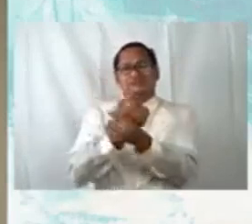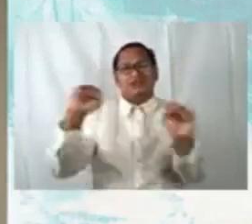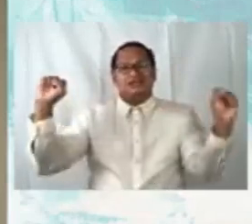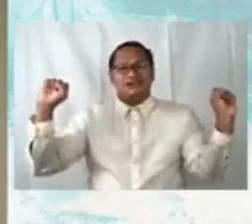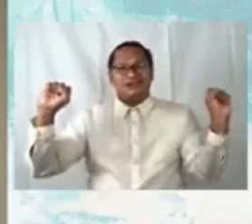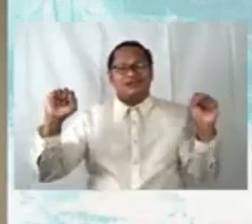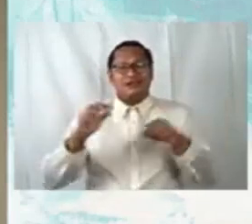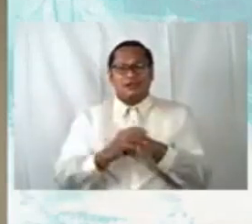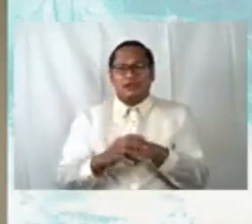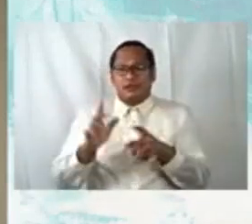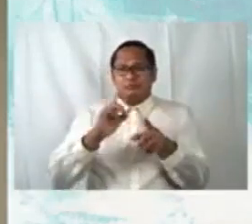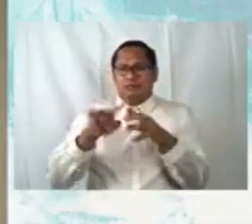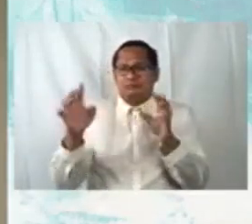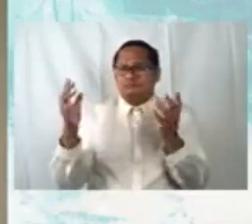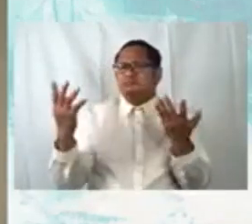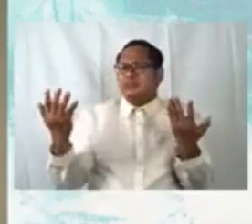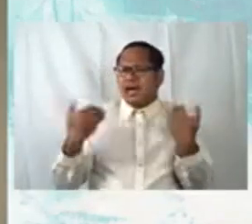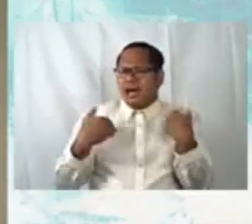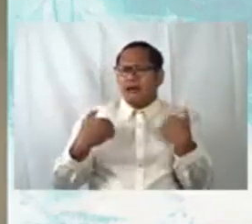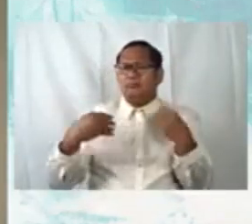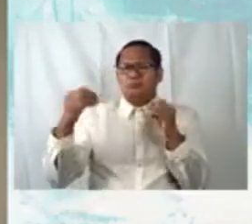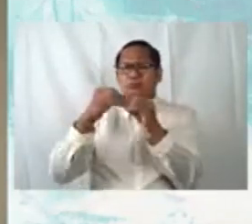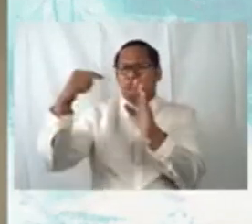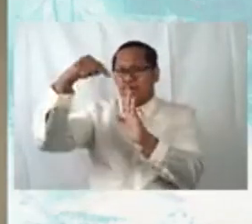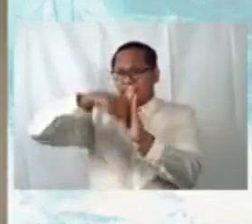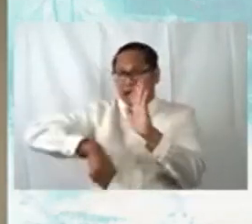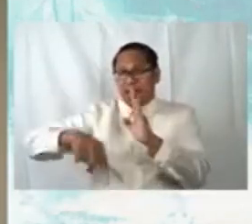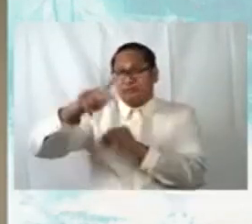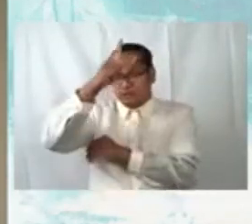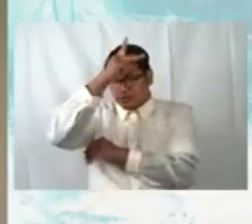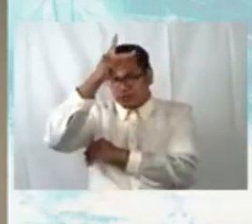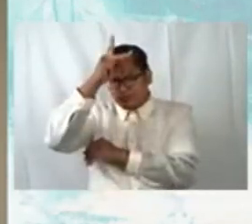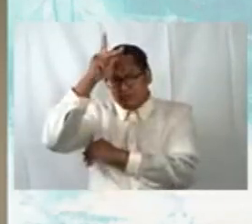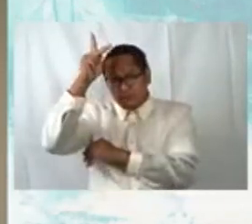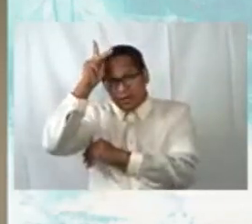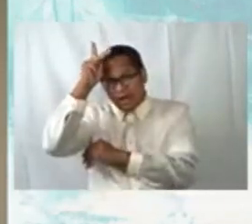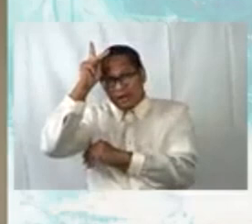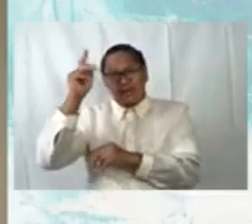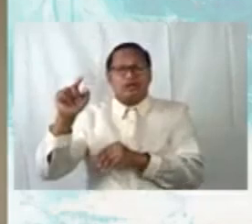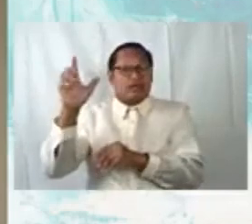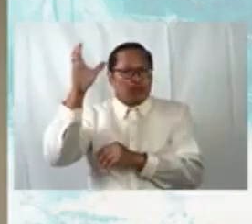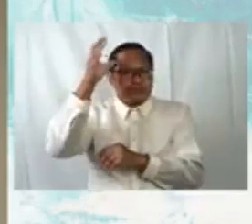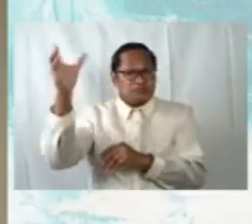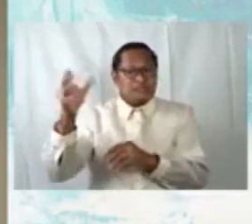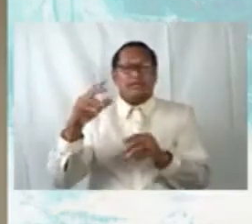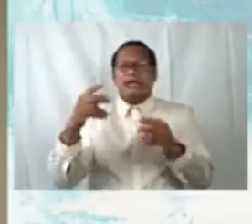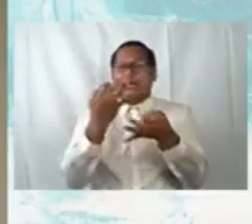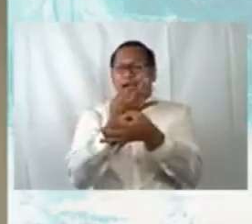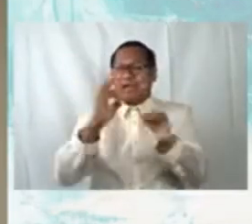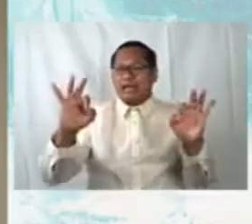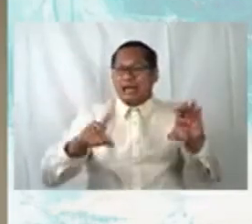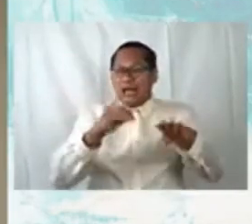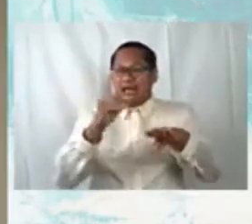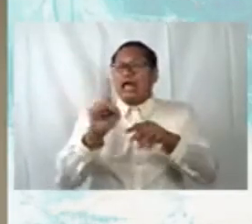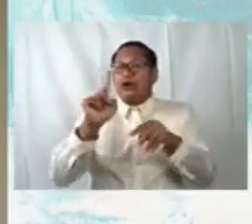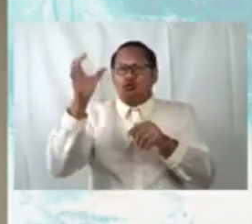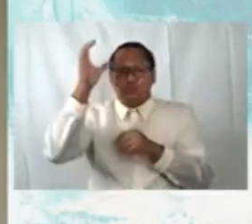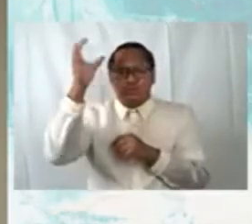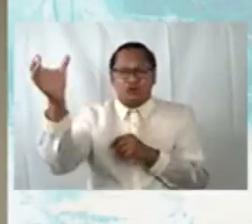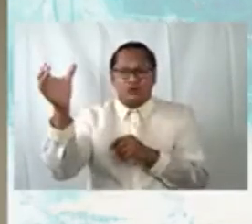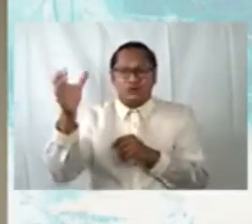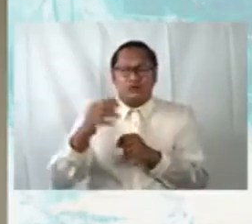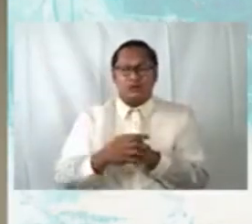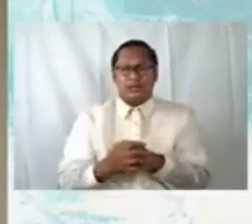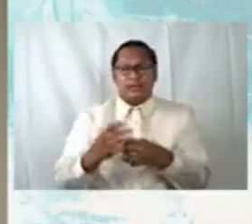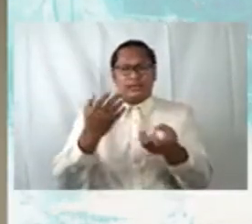mas malalim yung sa katipunan na konsepto ng kalayaan. At ano yung konsepto na yun? Ang